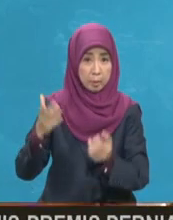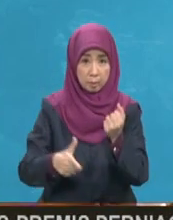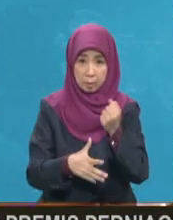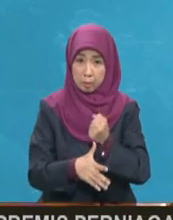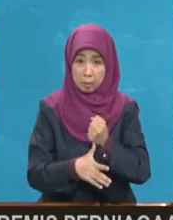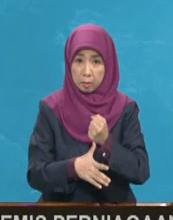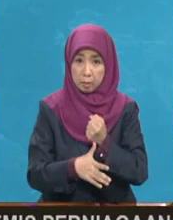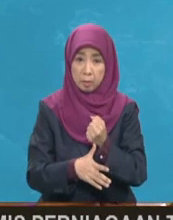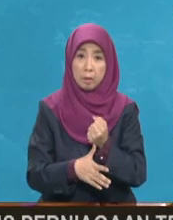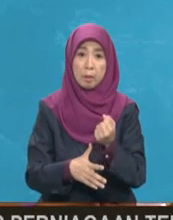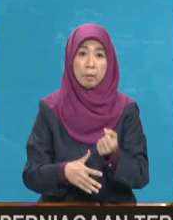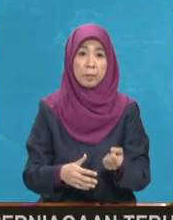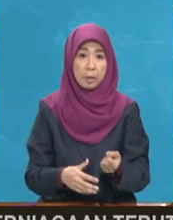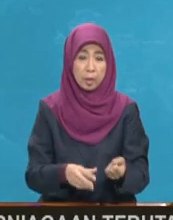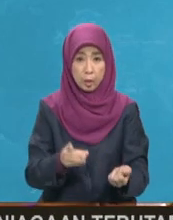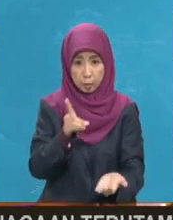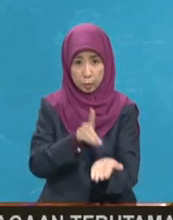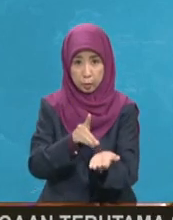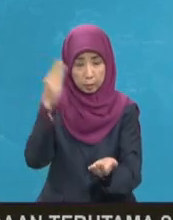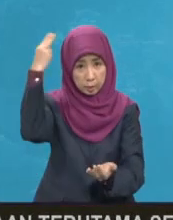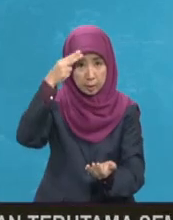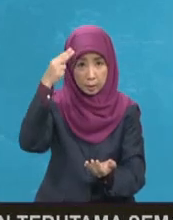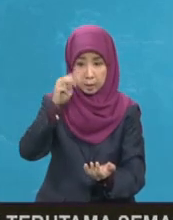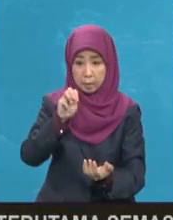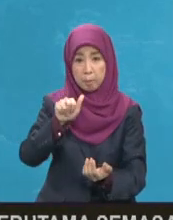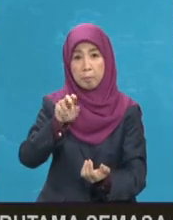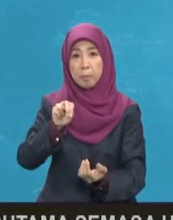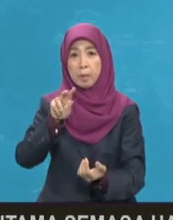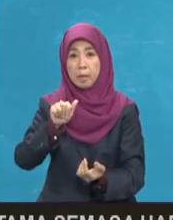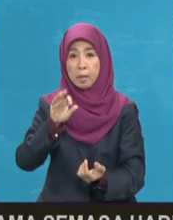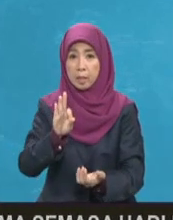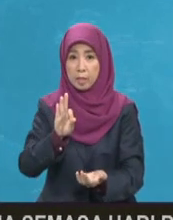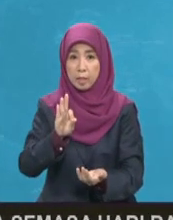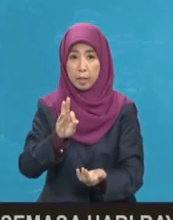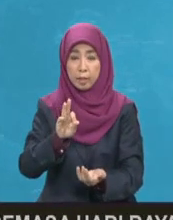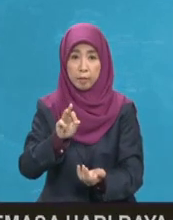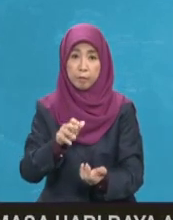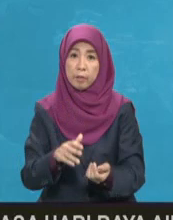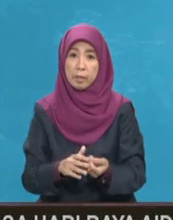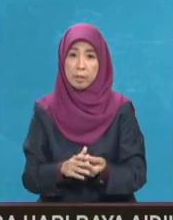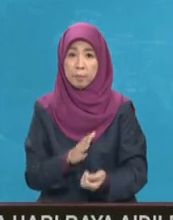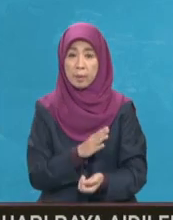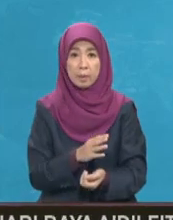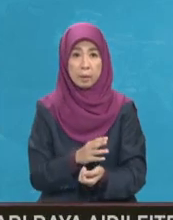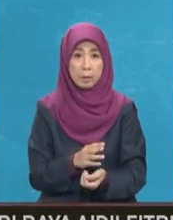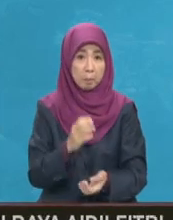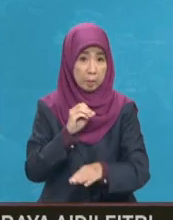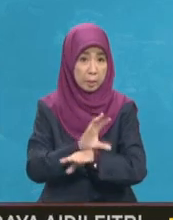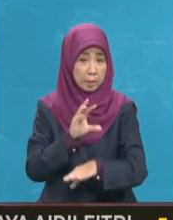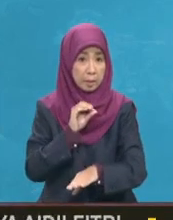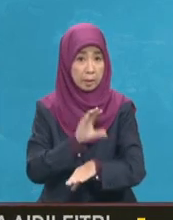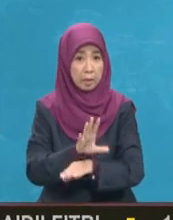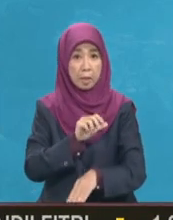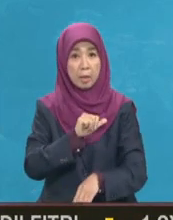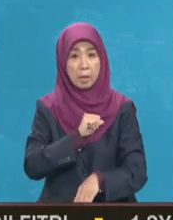tim dokter haji awang tuh Manaf bin Haji mutusin timbalan Menteri Keuangan dan ekonomi ekonomi selaku penasehat ahli